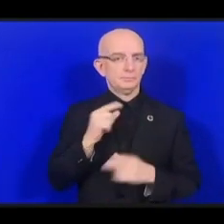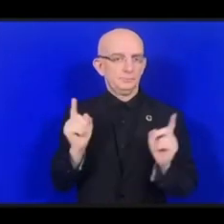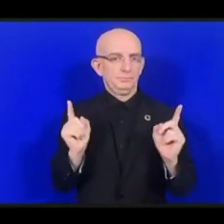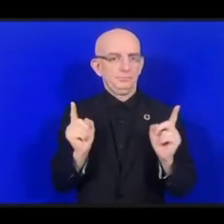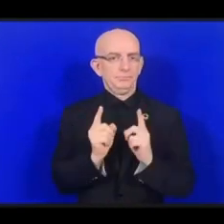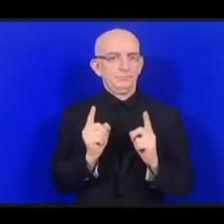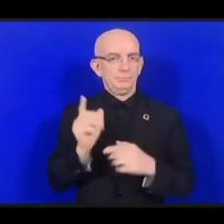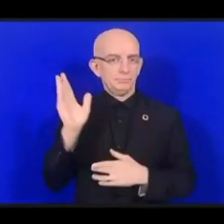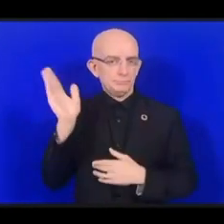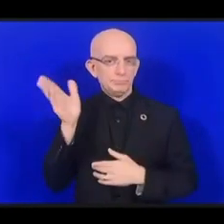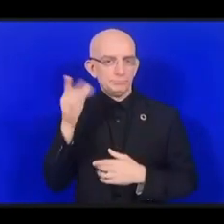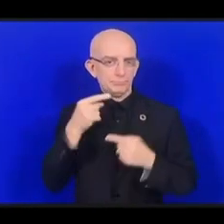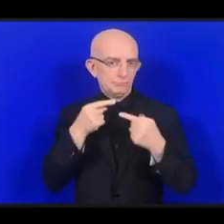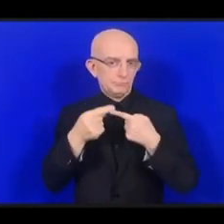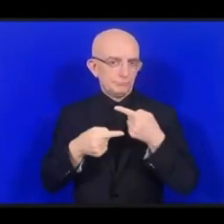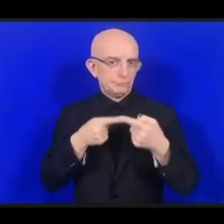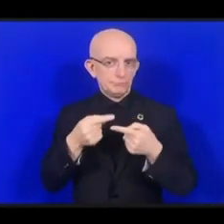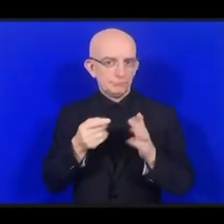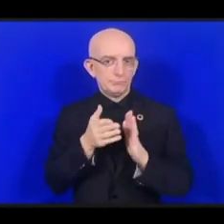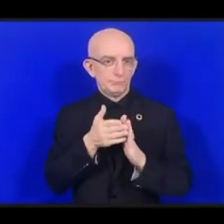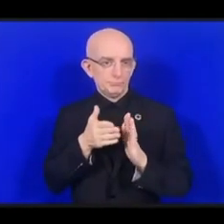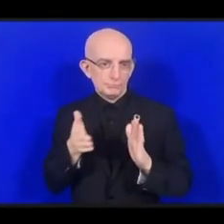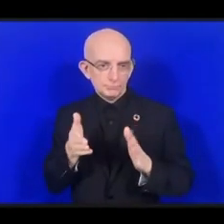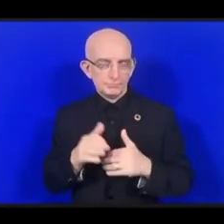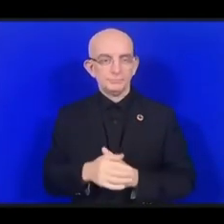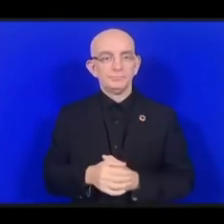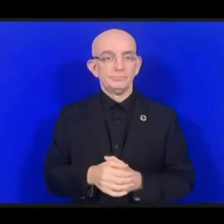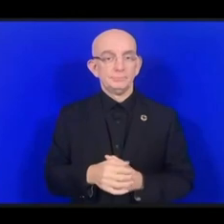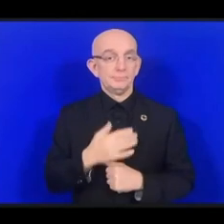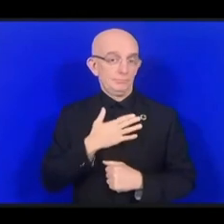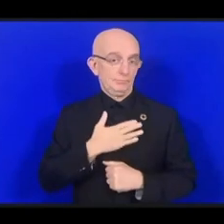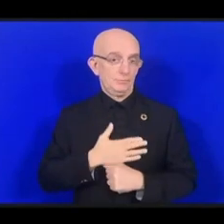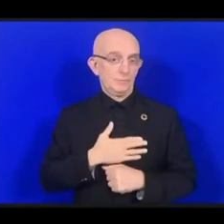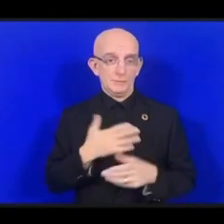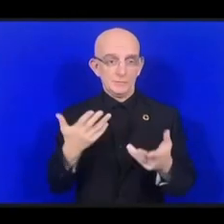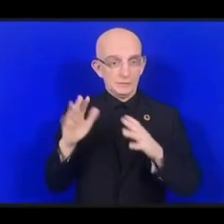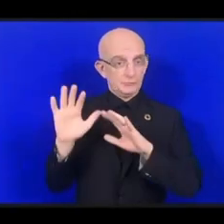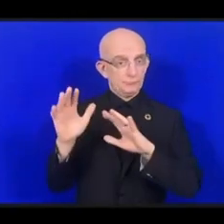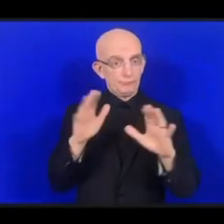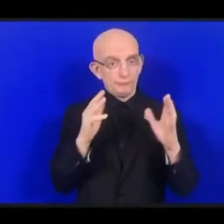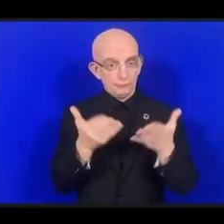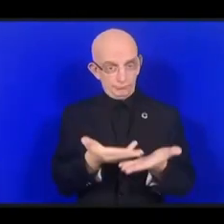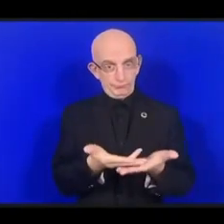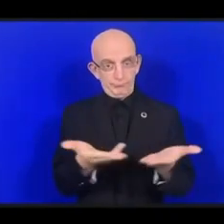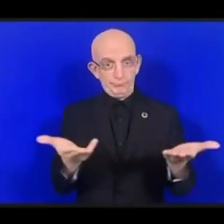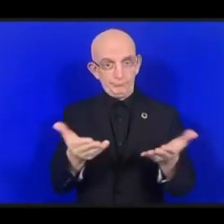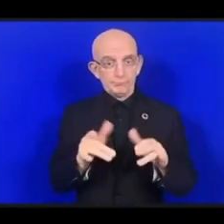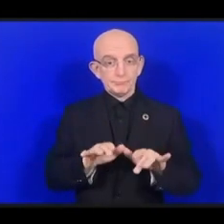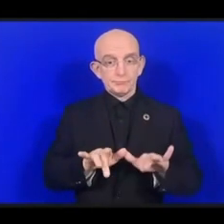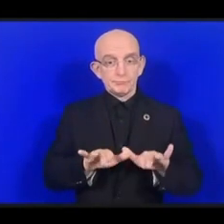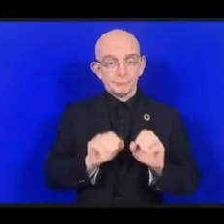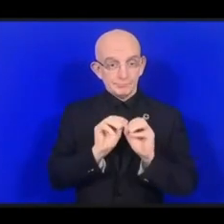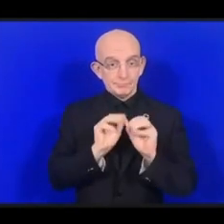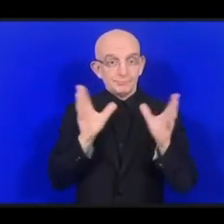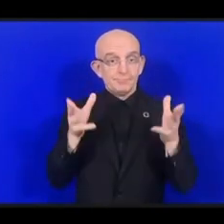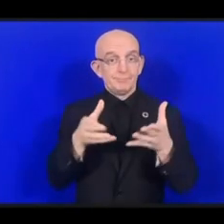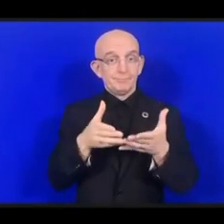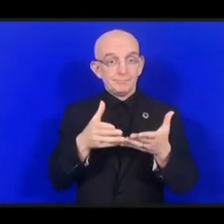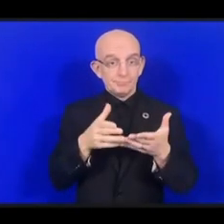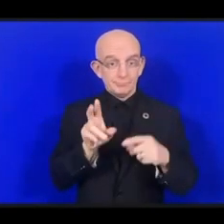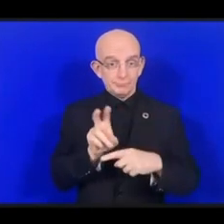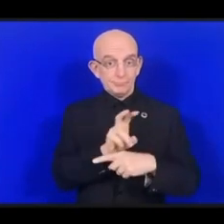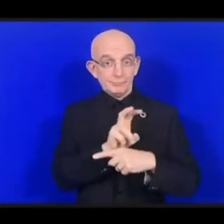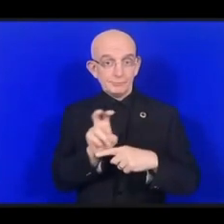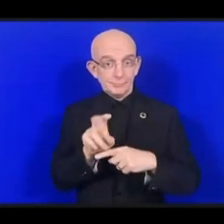في كيوتو واود ان القي بعض الكلمات بد بد اسمح لي ان اتوجه بكلمات التهنئه الى منتدى